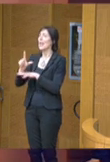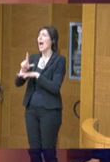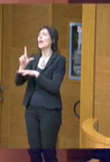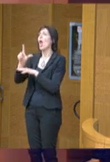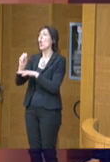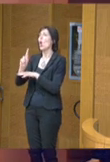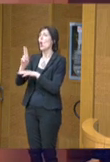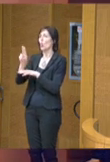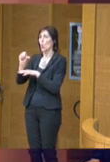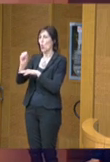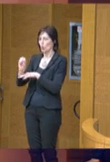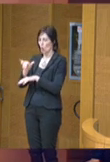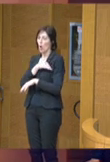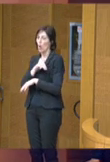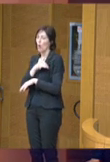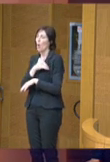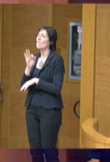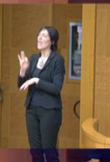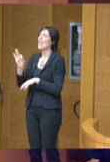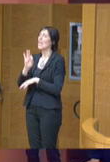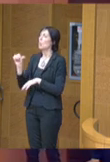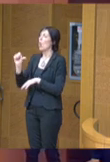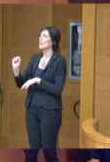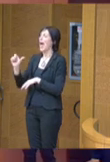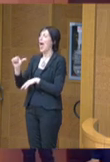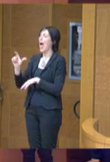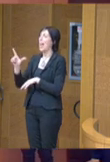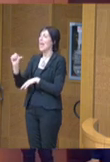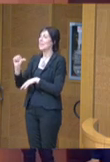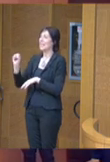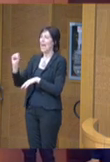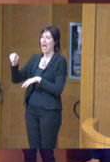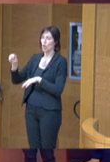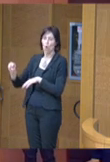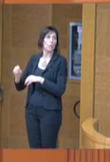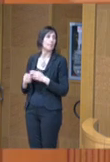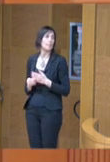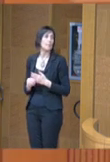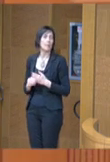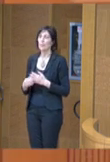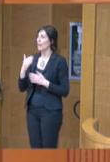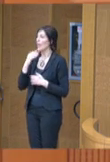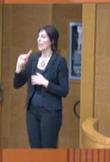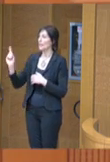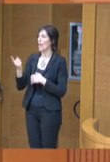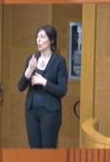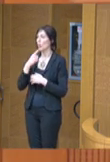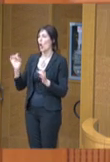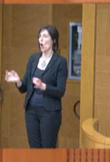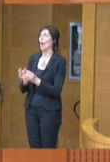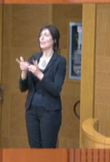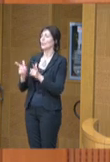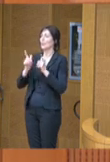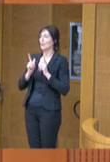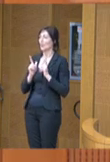lo studente Filippo Salzano. Prego. Grazie. Salzano, grazie. Allora, ringrazio tutti per l'opportunità